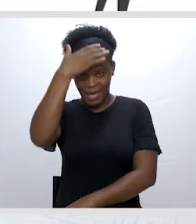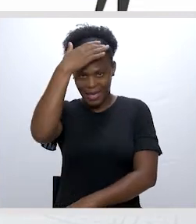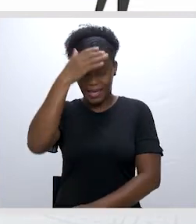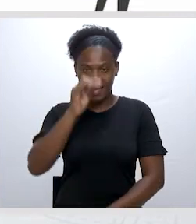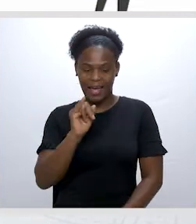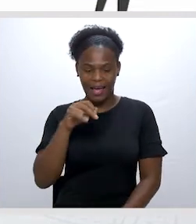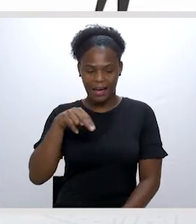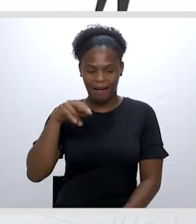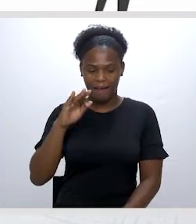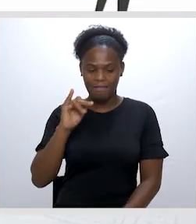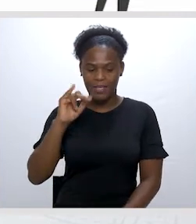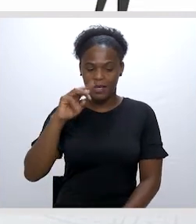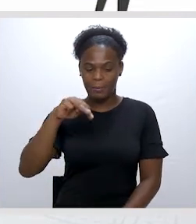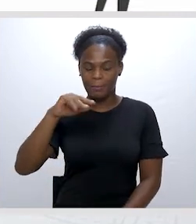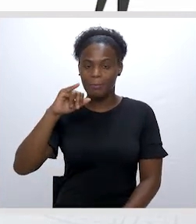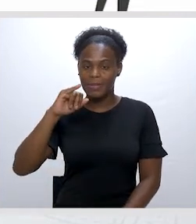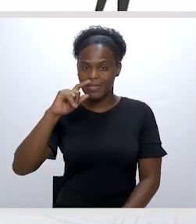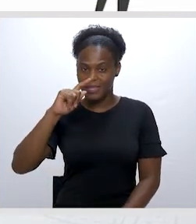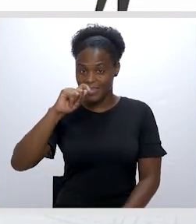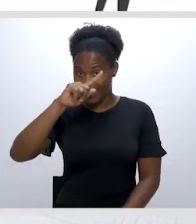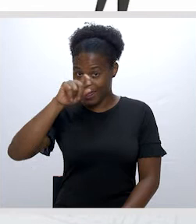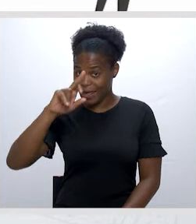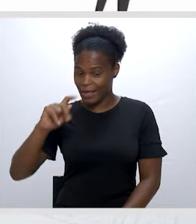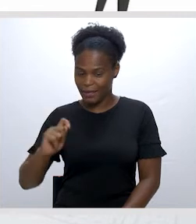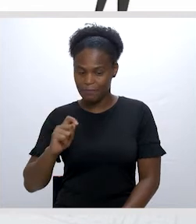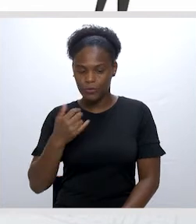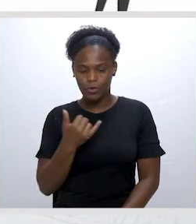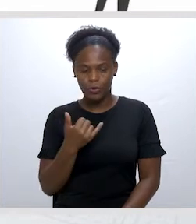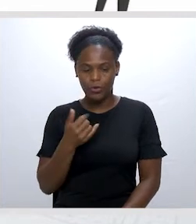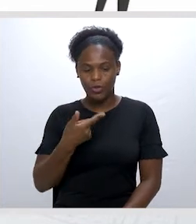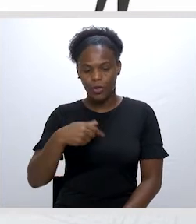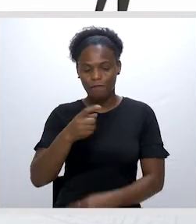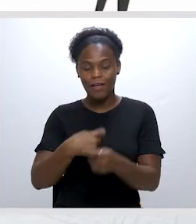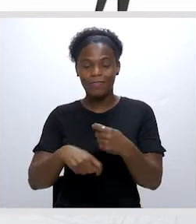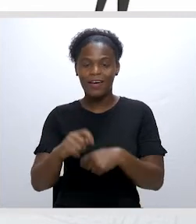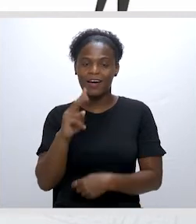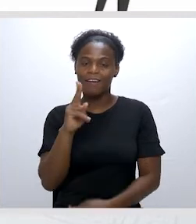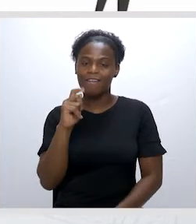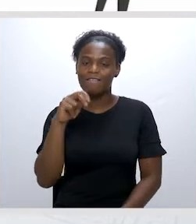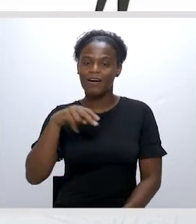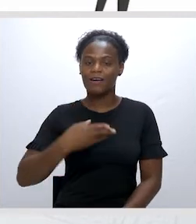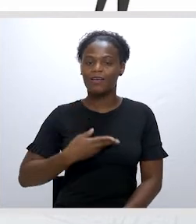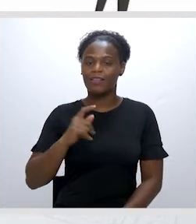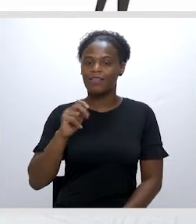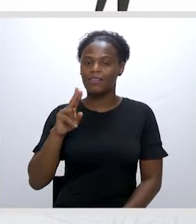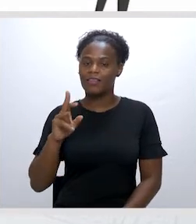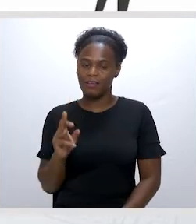infirmière. 2. On a un vendeur.